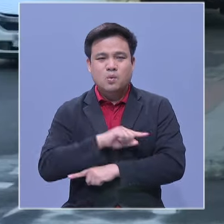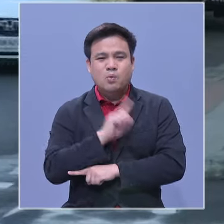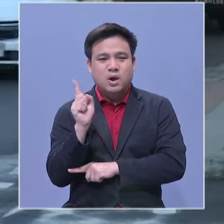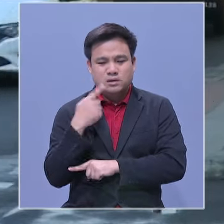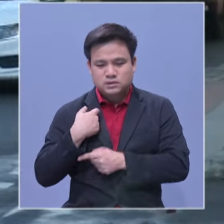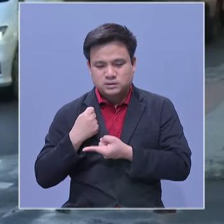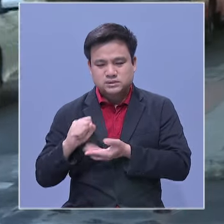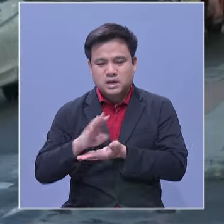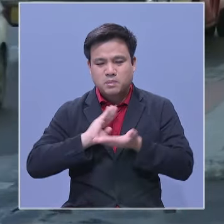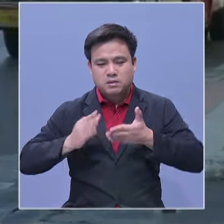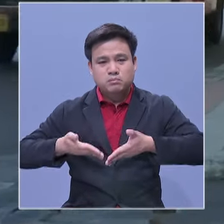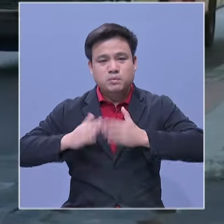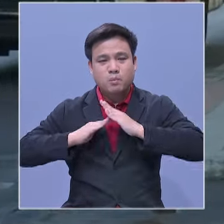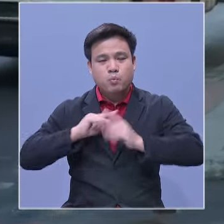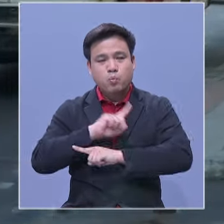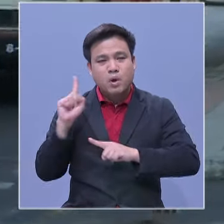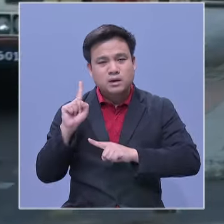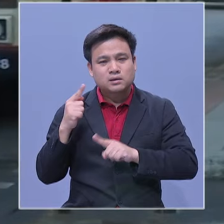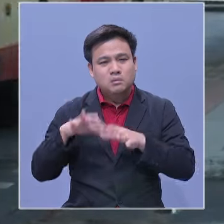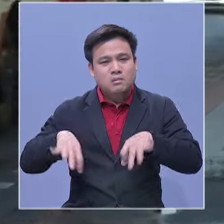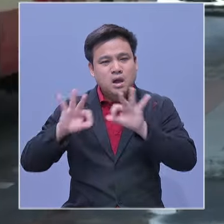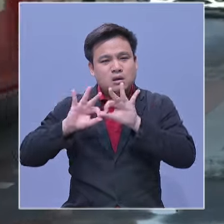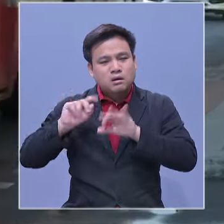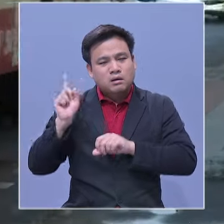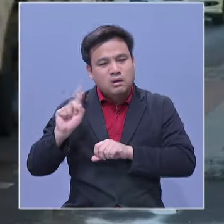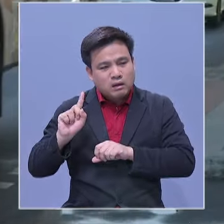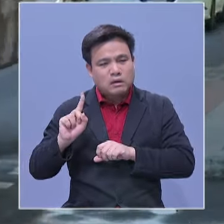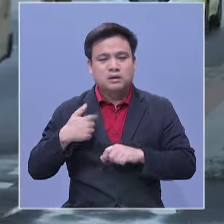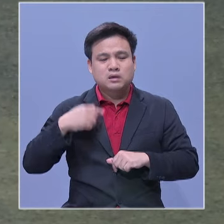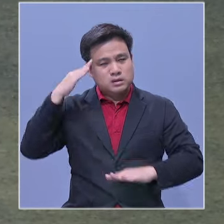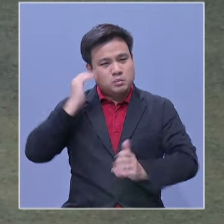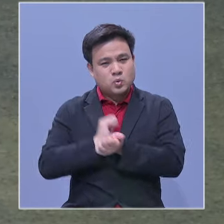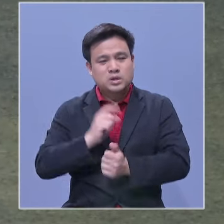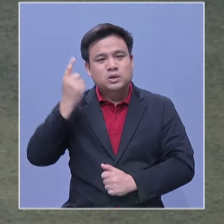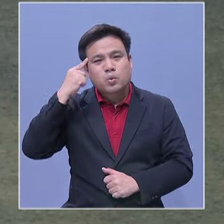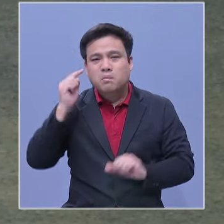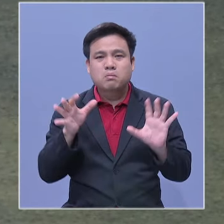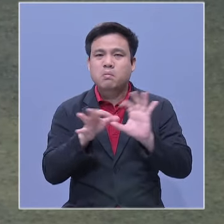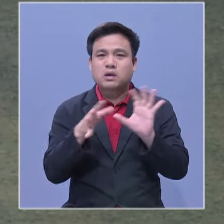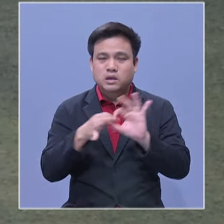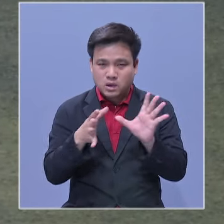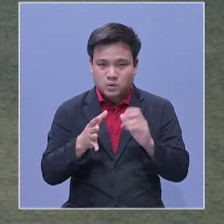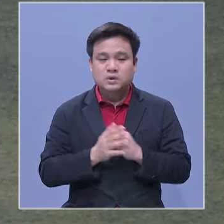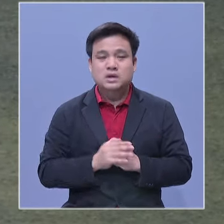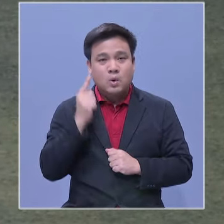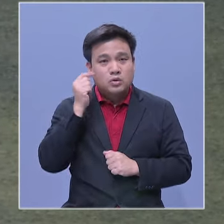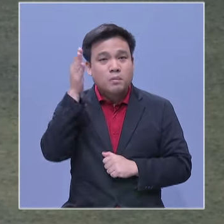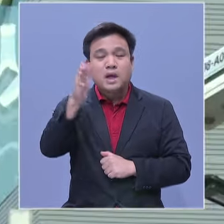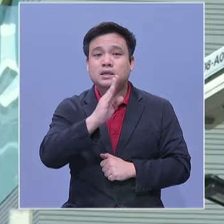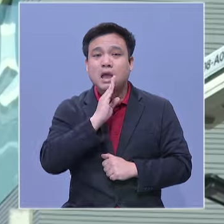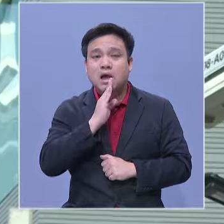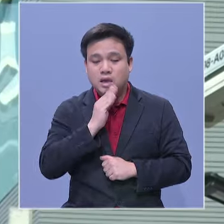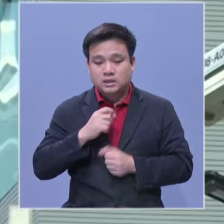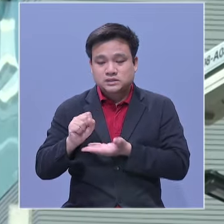ำรวจบอกว่าไม่น่าจะเกี่ยวข้องกันค่ะซึ่งตำรวจก็ได้เตรียมแผนในการป้องกันและปรามเหตุที่จะเกิดขึ้นในช่วงวันสถาปนาแล้วด้วยต